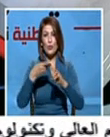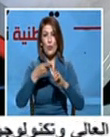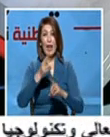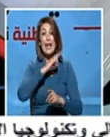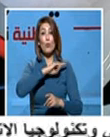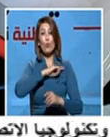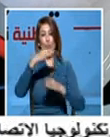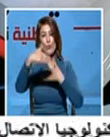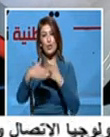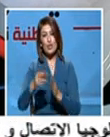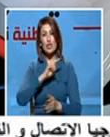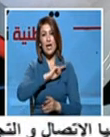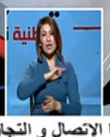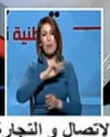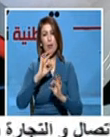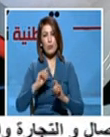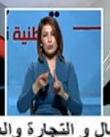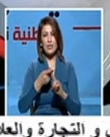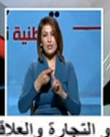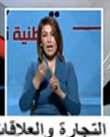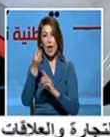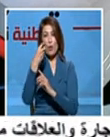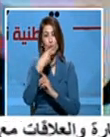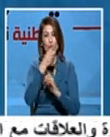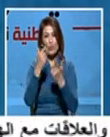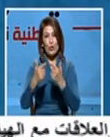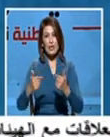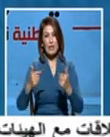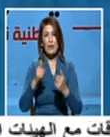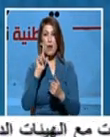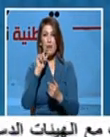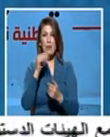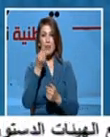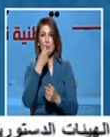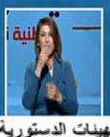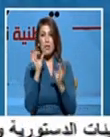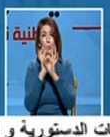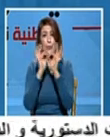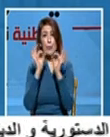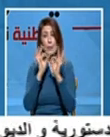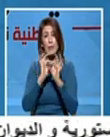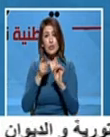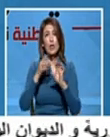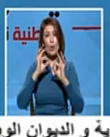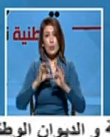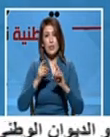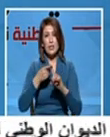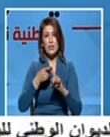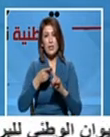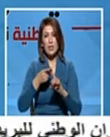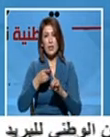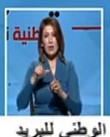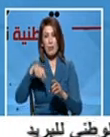الاجتماعي للحصول على الأدوية. بعض الأدوية فما أدوية مش موجود. نعطيك حاجة الأدوية، ثم عندنا بعض الأدوية اللي